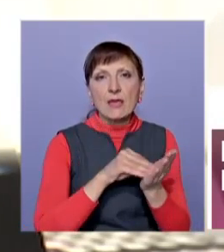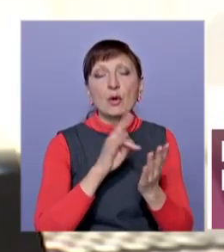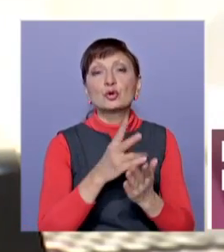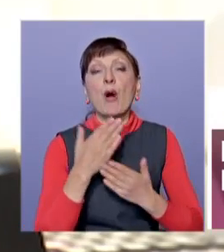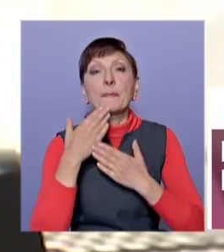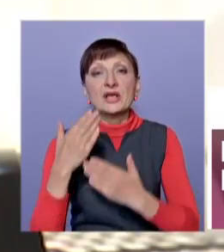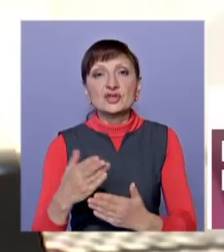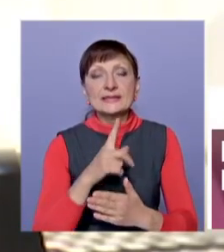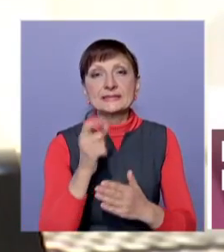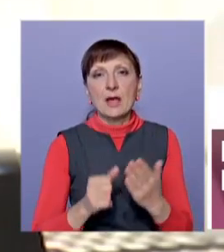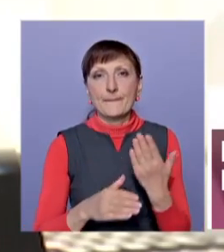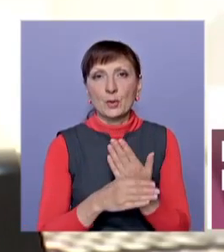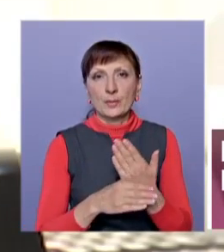обращается